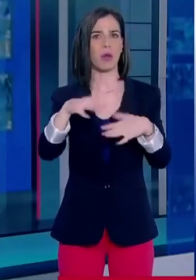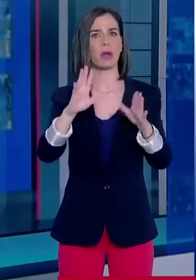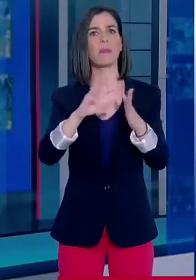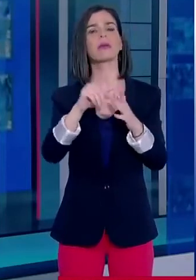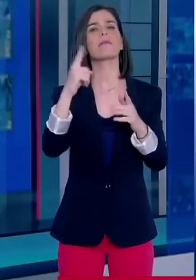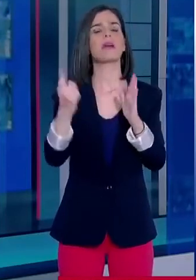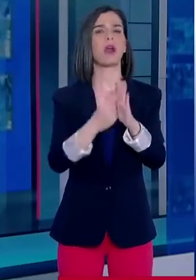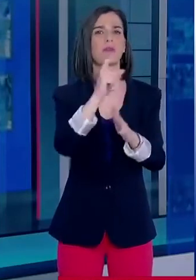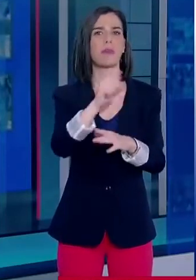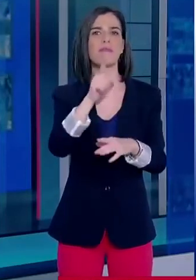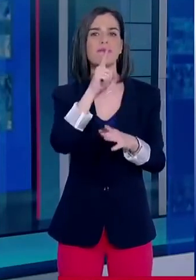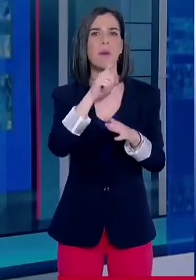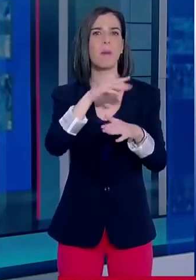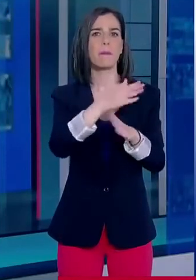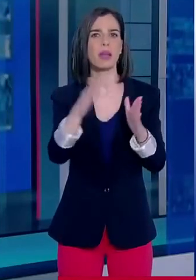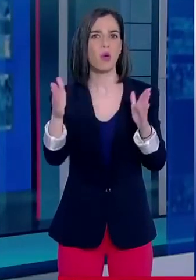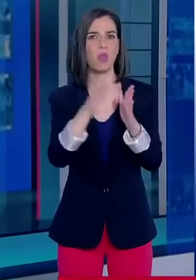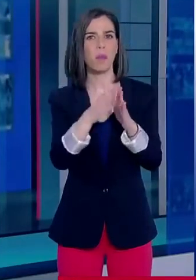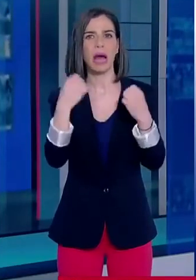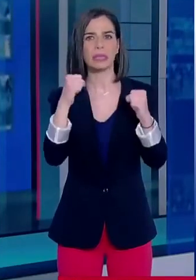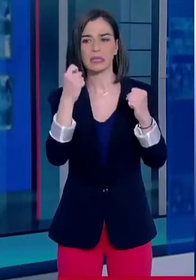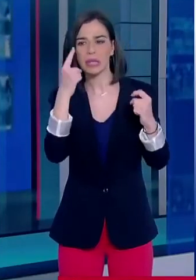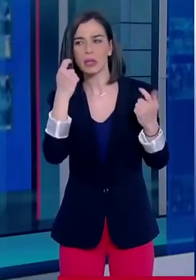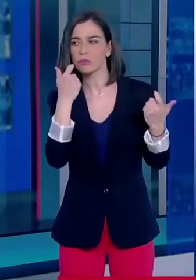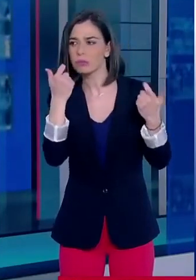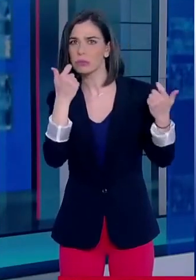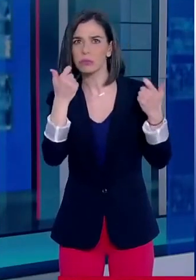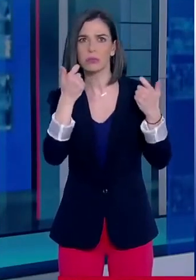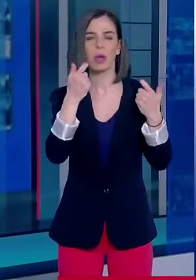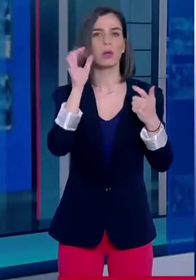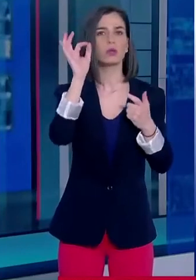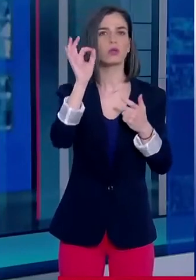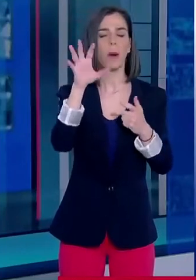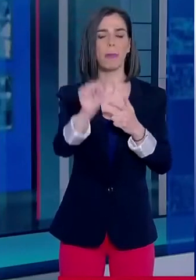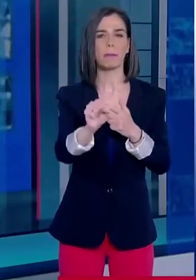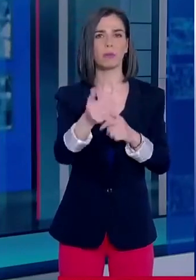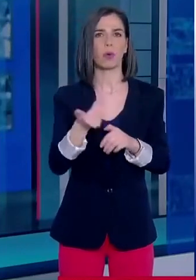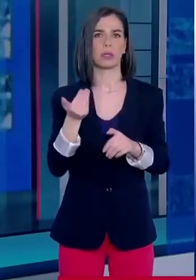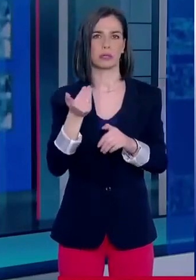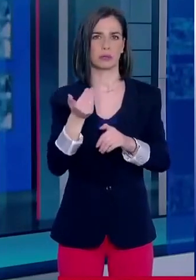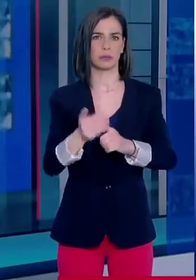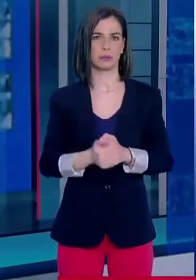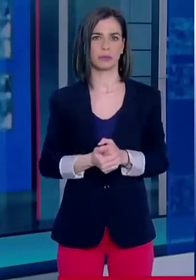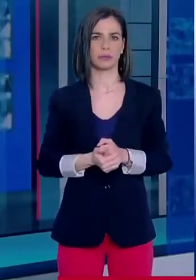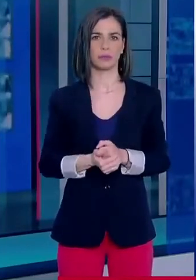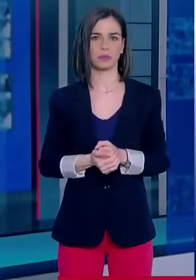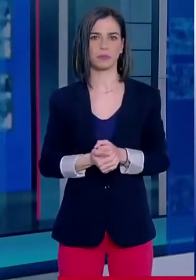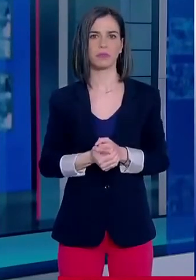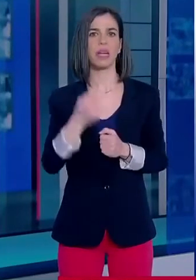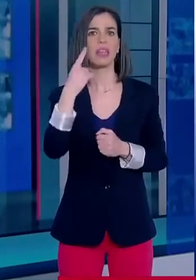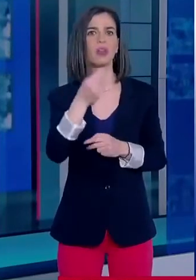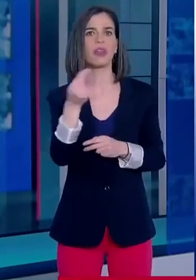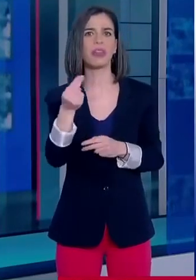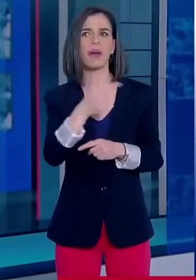είναι εβδομαδιαίες, αυτό τον καιρό, ώστε να είμαστε σε ακόμα καλύτερη θέση να αντιμετωπίσουμε τυχόν διασπορά. Δεν ξέρω τώρα